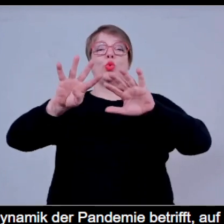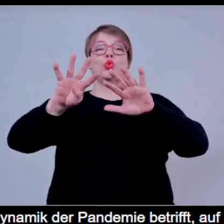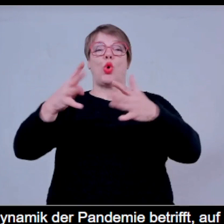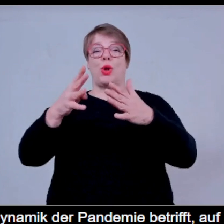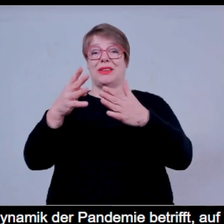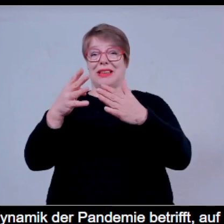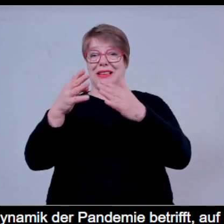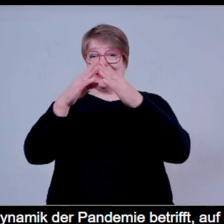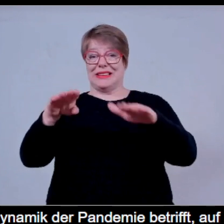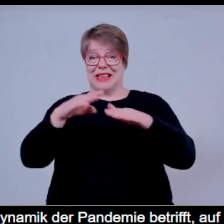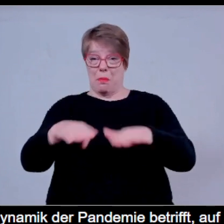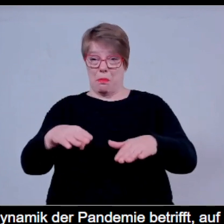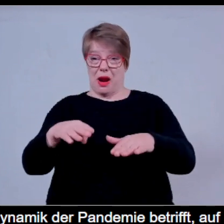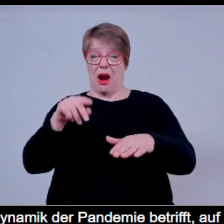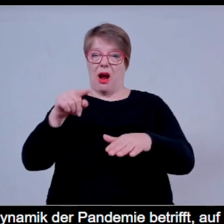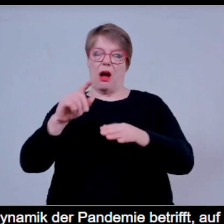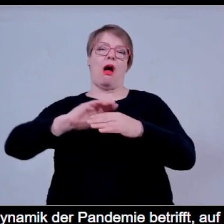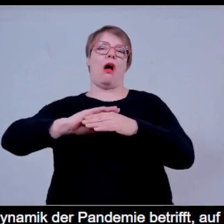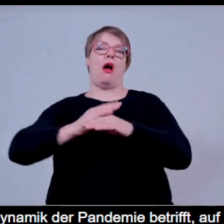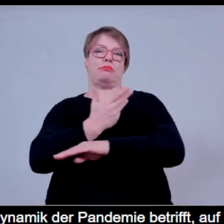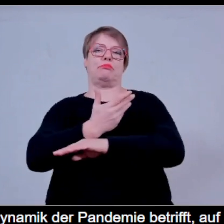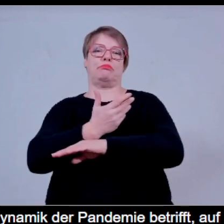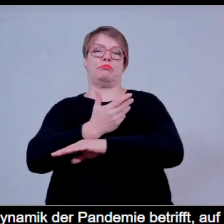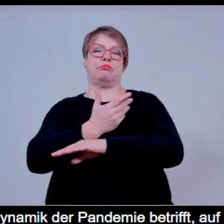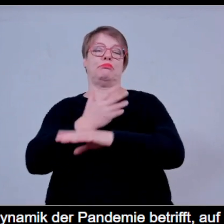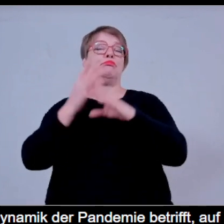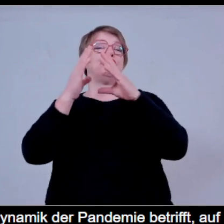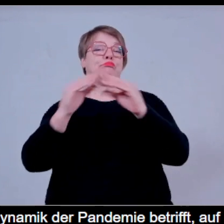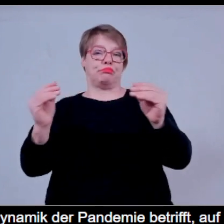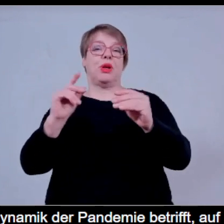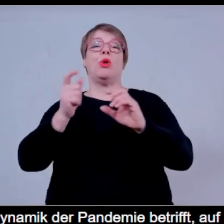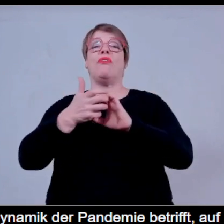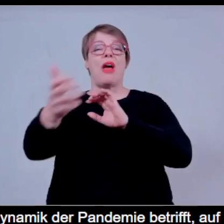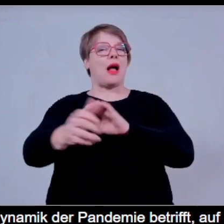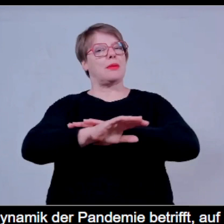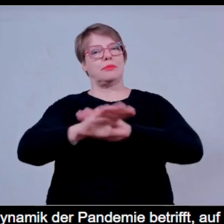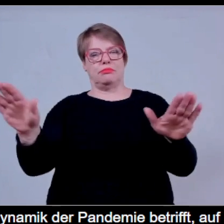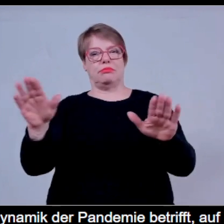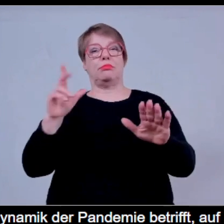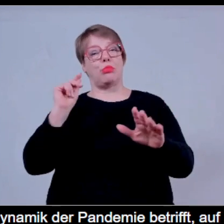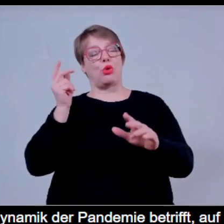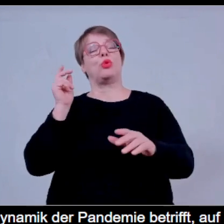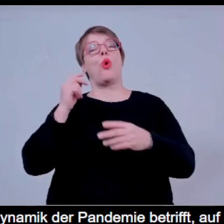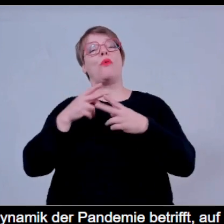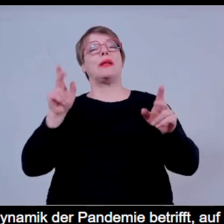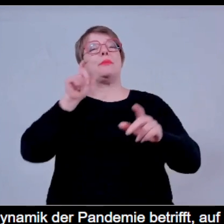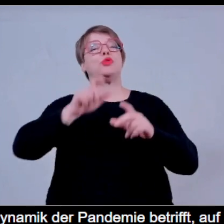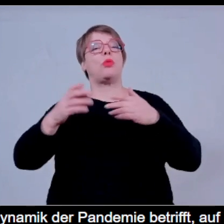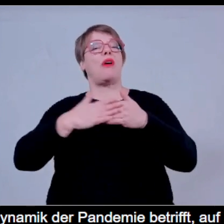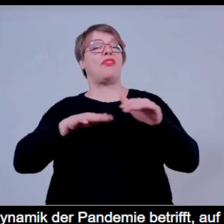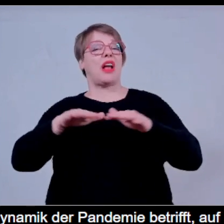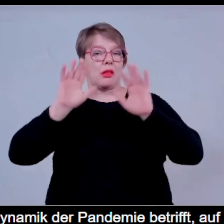wird. Jedenfalls handelt es sich um eine verantwortungsvolle Abwägung aller Aspekte, die einfach vor uns liegen.